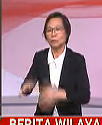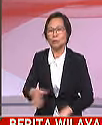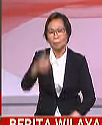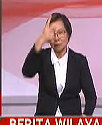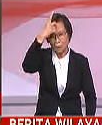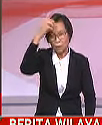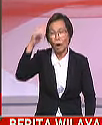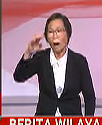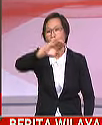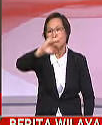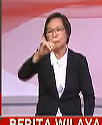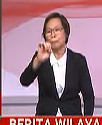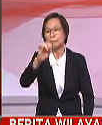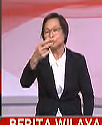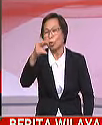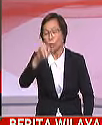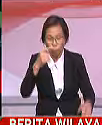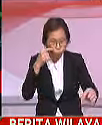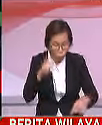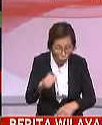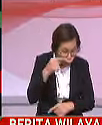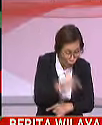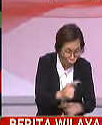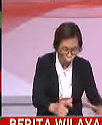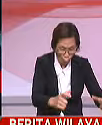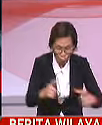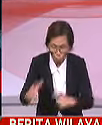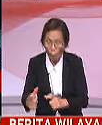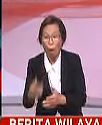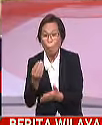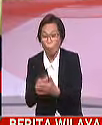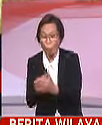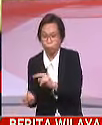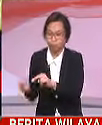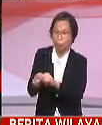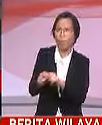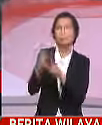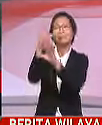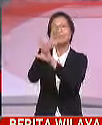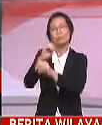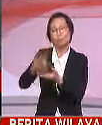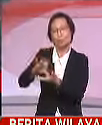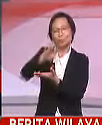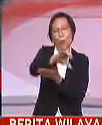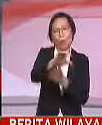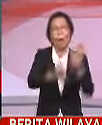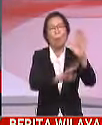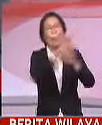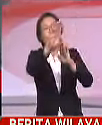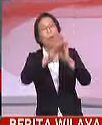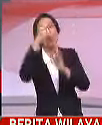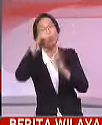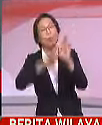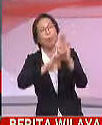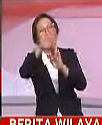Dato' Parti Gia Ban Johari berkata penemuan sumber baru tersebut akan memberi pendapatan tambahan kepada Sarawak untuk disalurkan kepada pembangunan Sarawak.